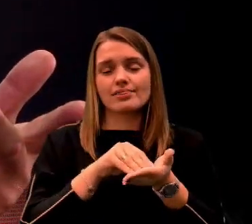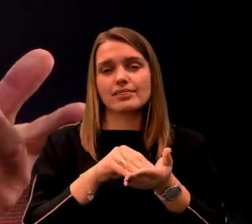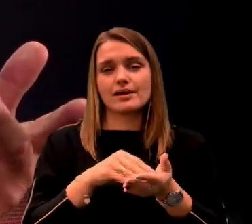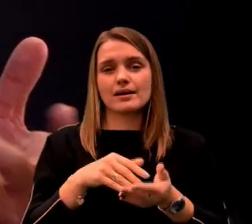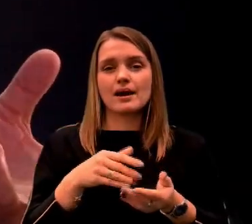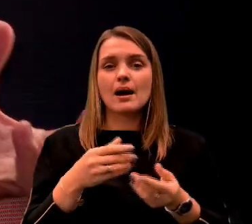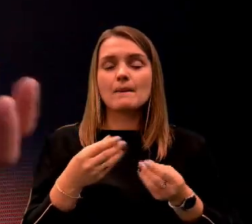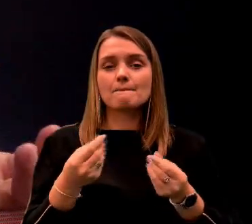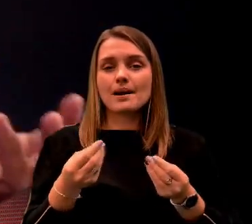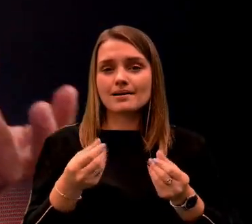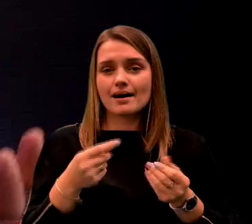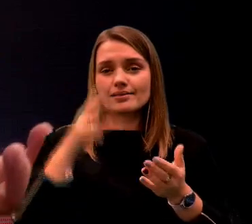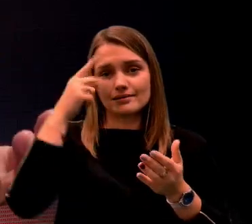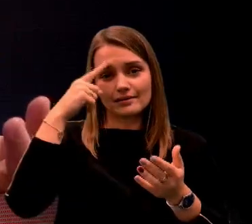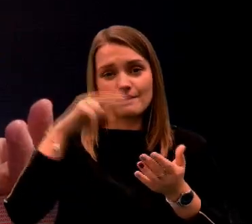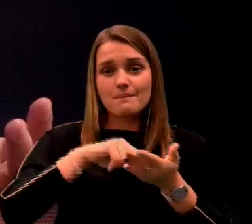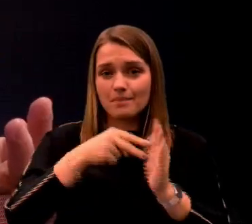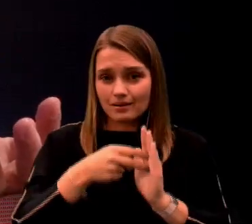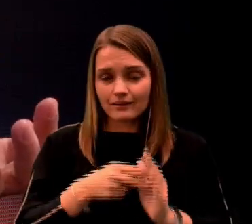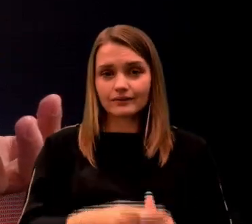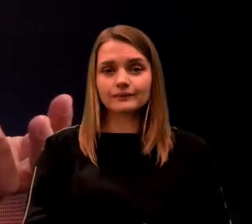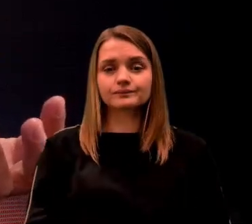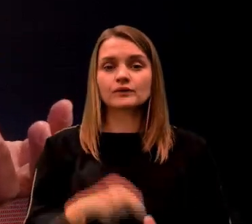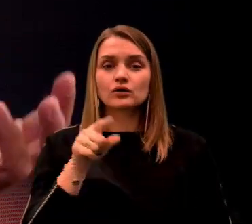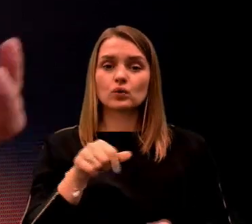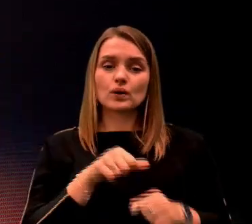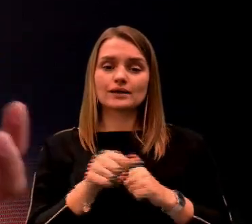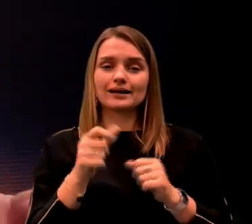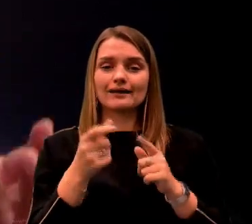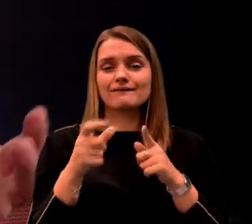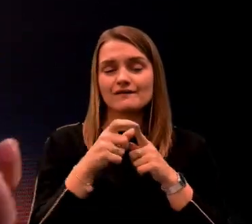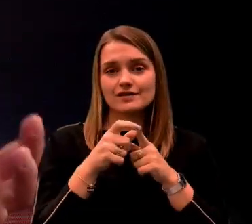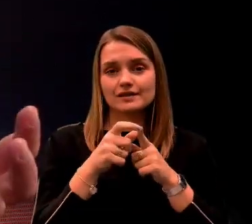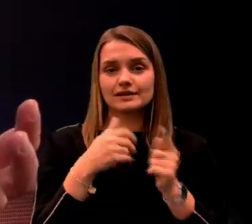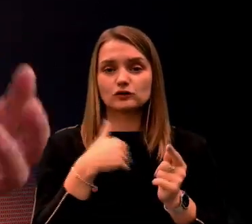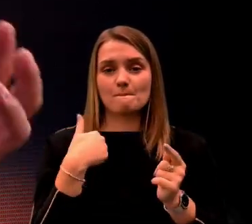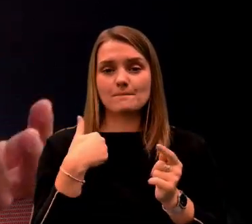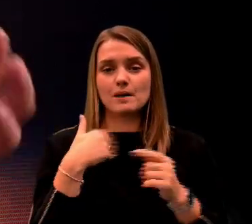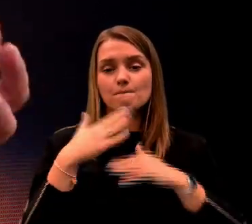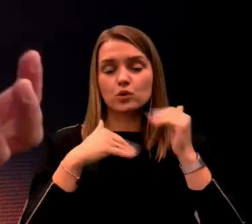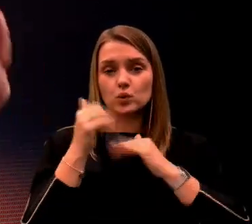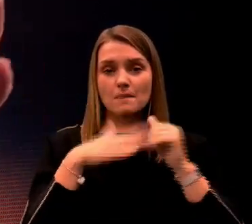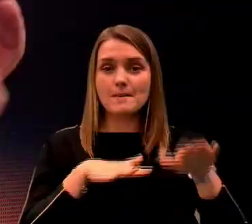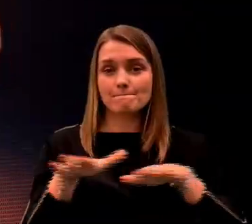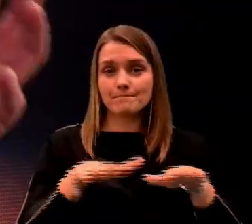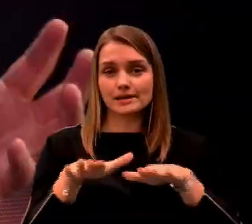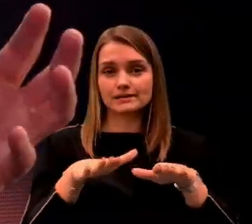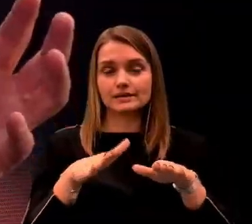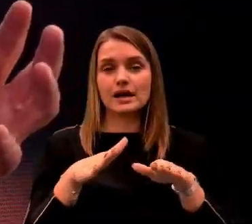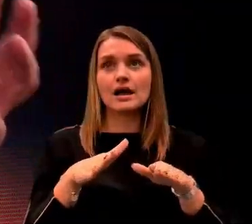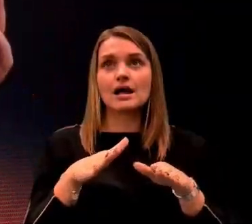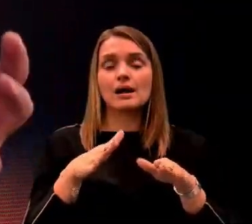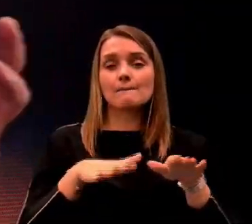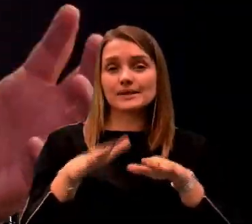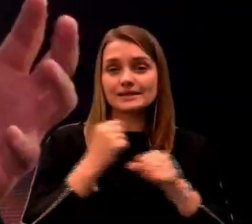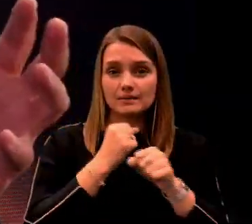marketingowym, wytworzyła się od samego początku taka definicja, że my budujemy miejsce, które jest dla nas tak zwanym miejscem pracy chronionej. To